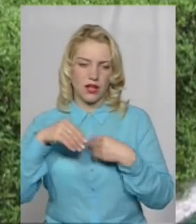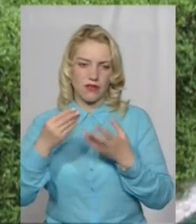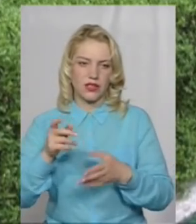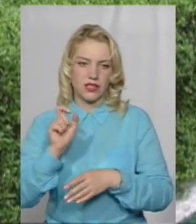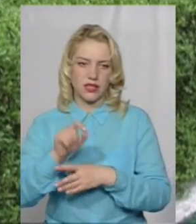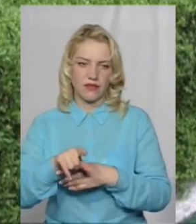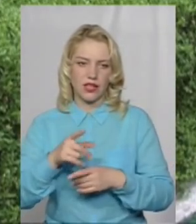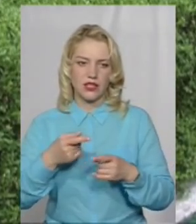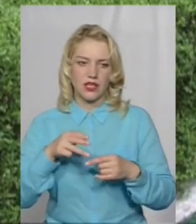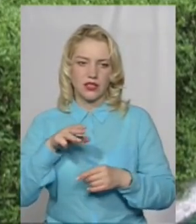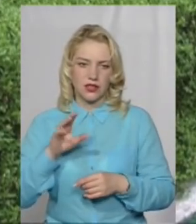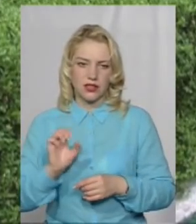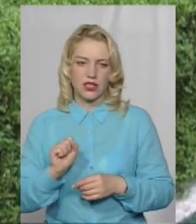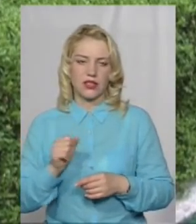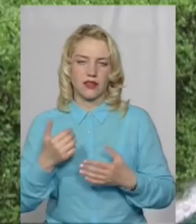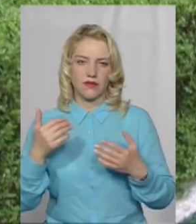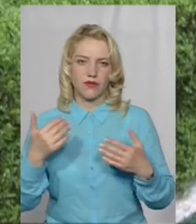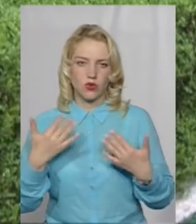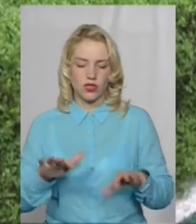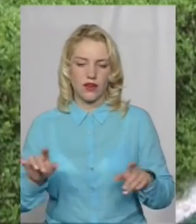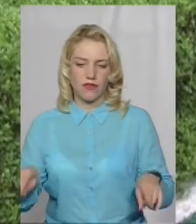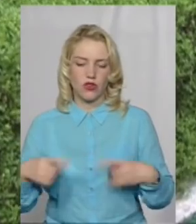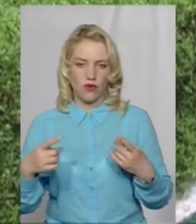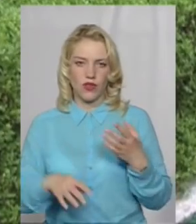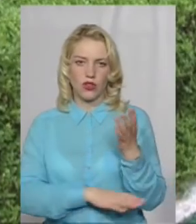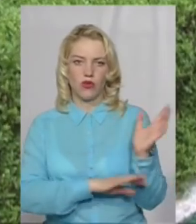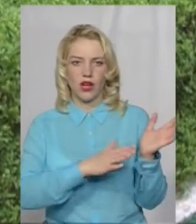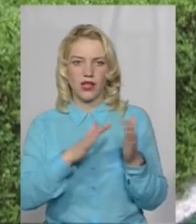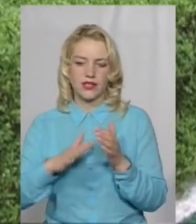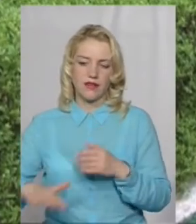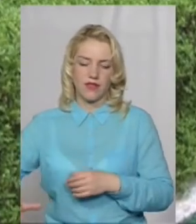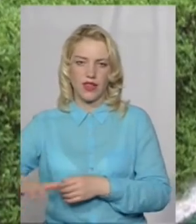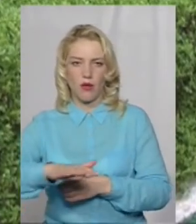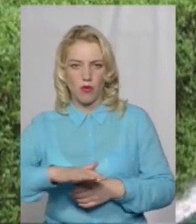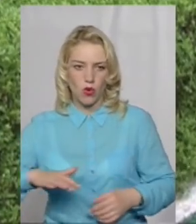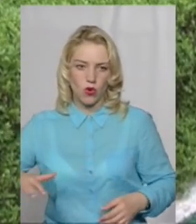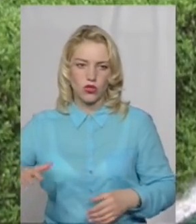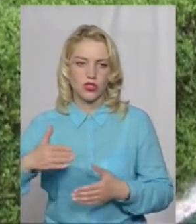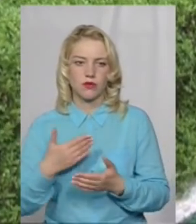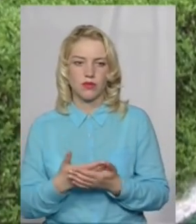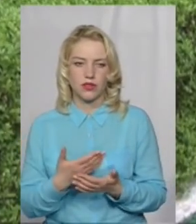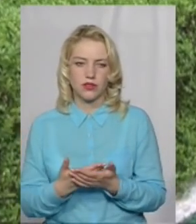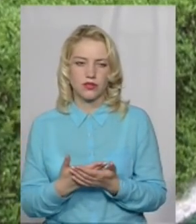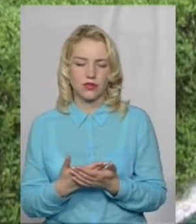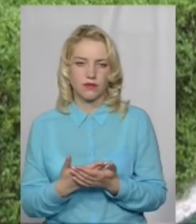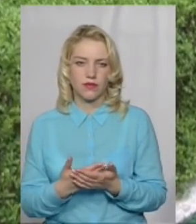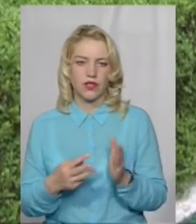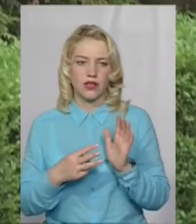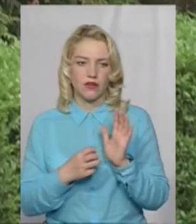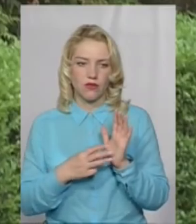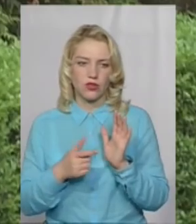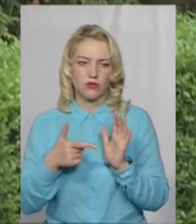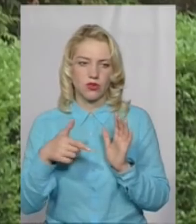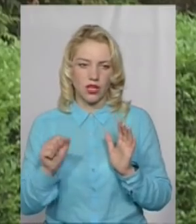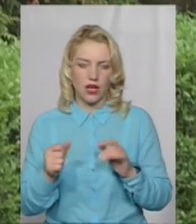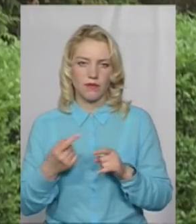завдання та вже відновили лісів на площі близько 800 гектарів.